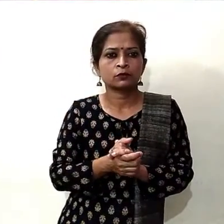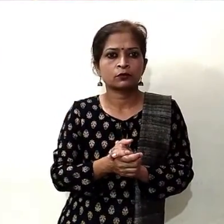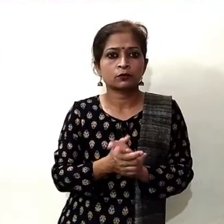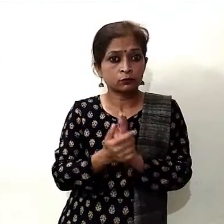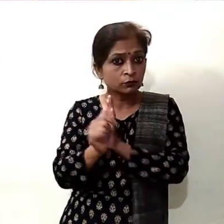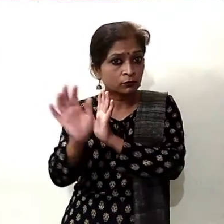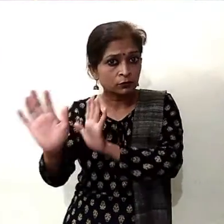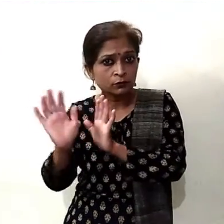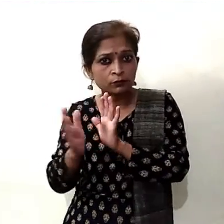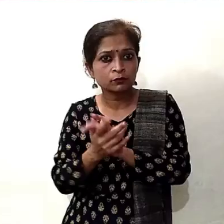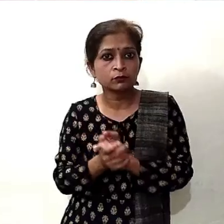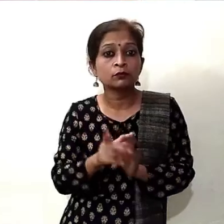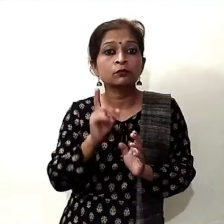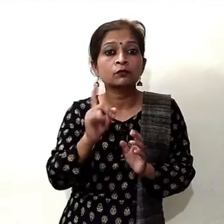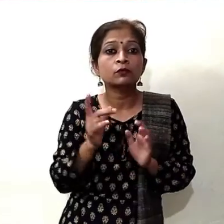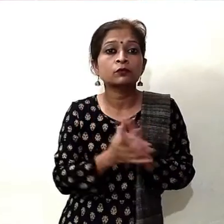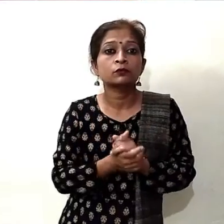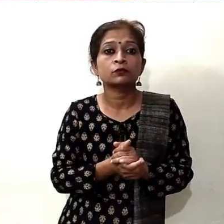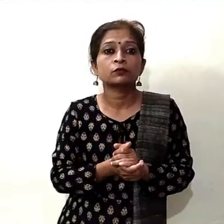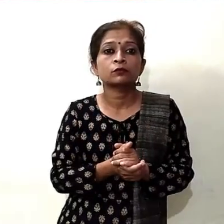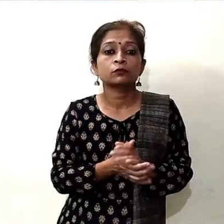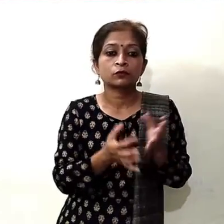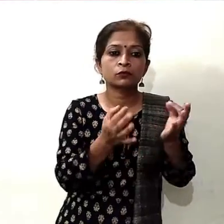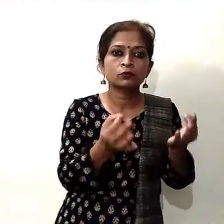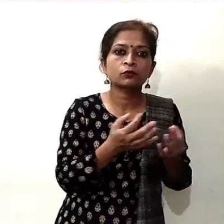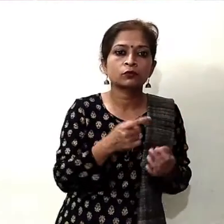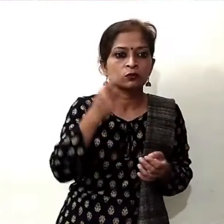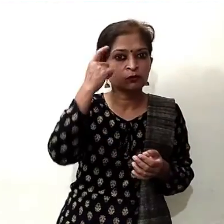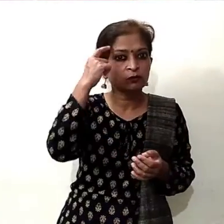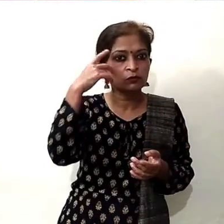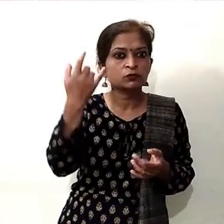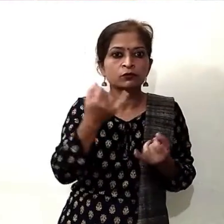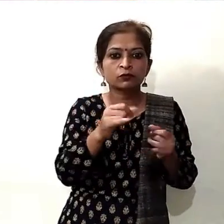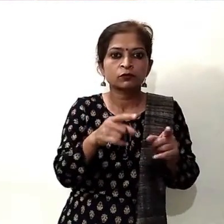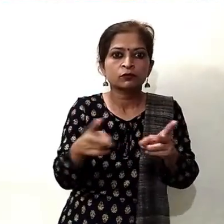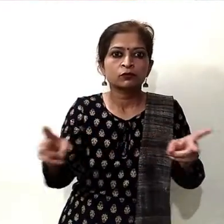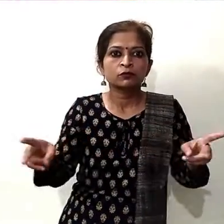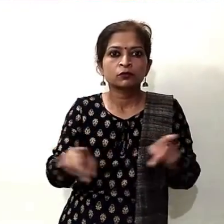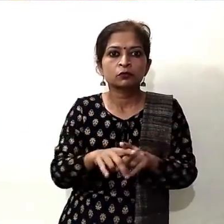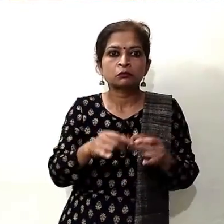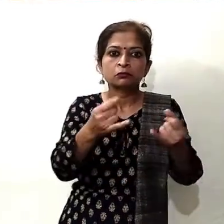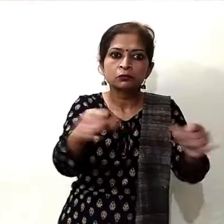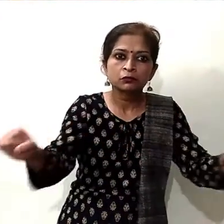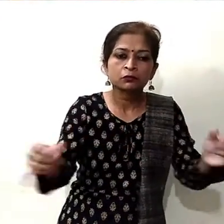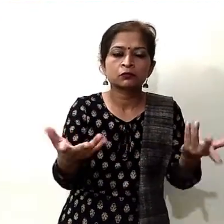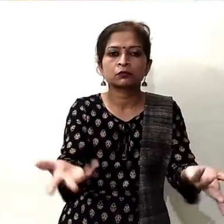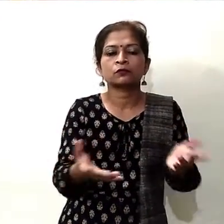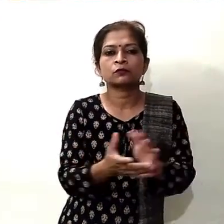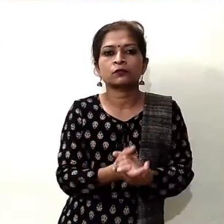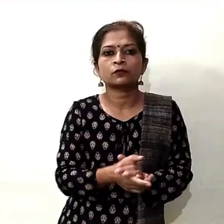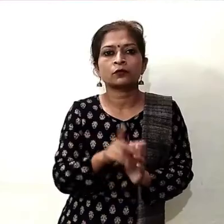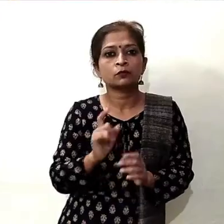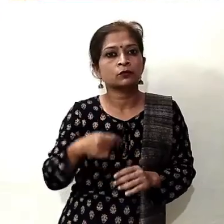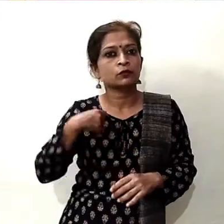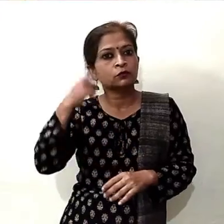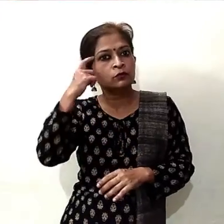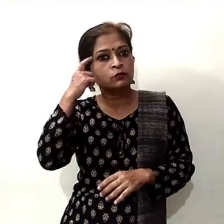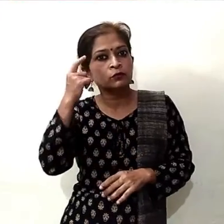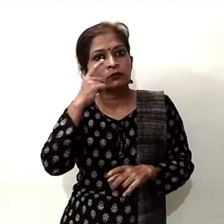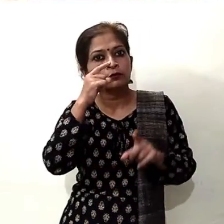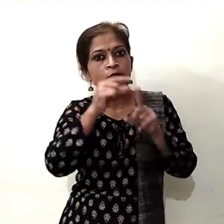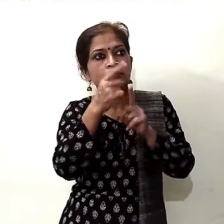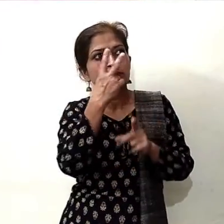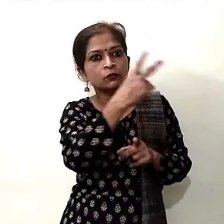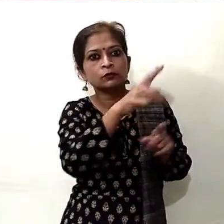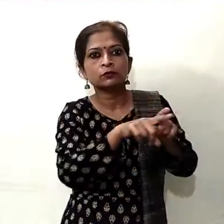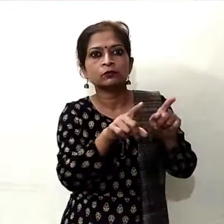रहा होगा, बिल्कुल बिल्कुल। लेकिन योगी योग भ्रष्ट हो गया। माँ पार्वती की बात सुनकर सोचा कि इसे ही अपनी पत्नी बना लूं, भोग लूं इसे। तो